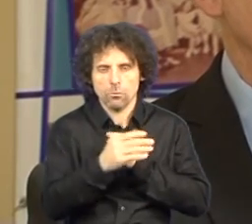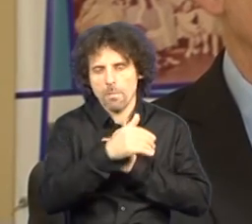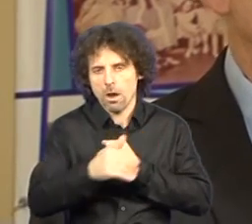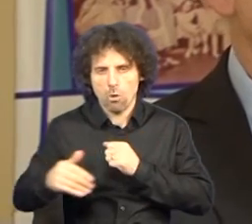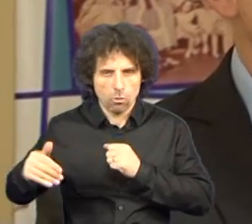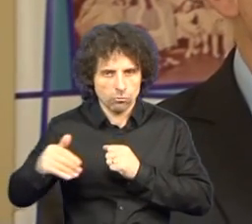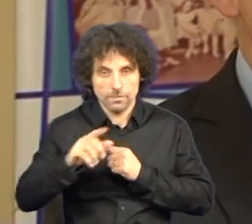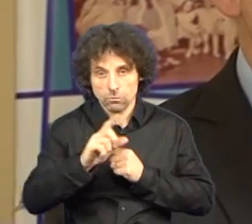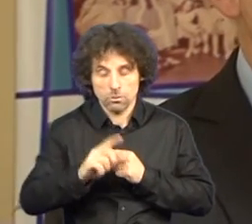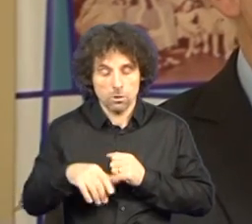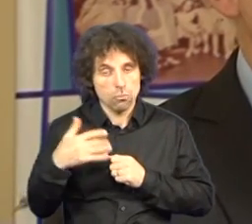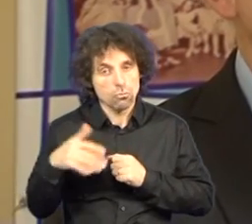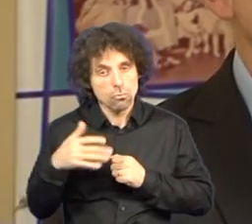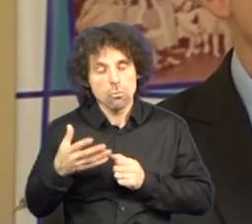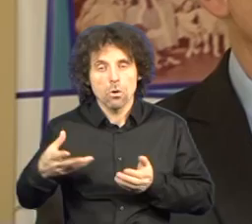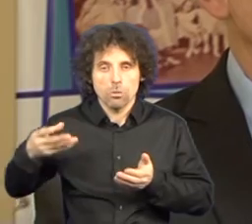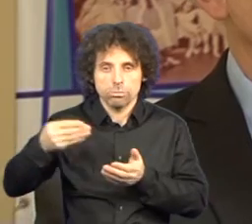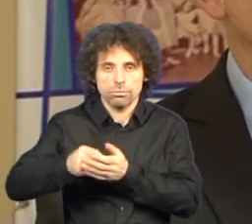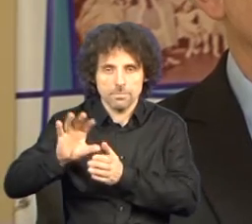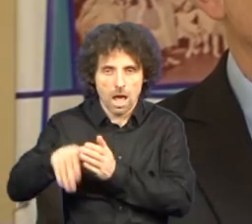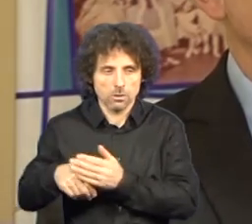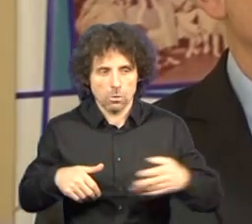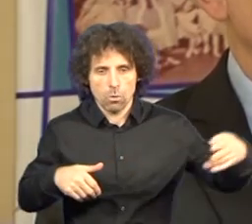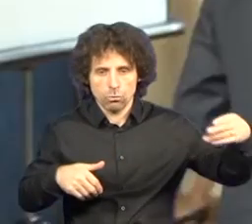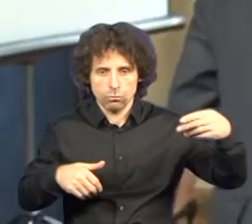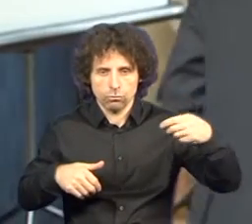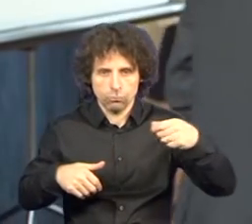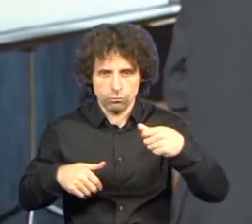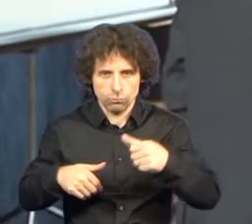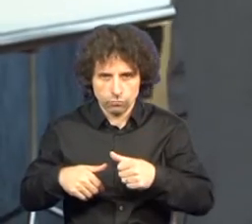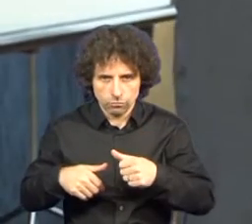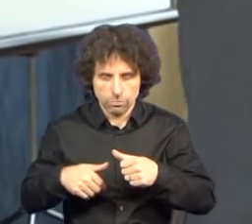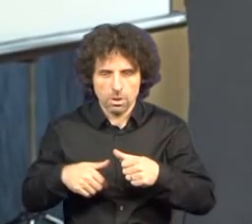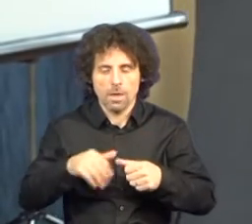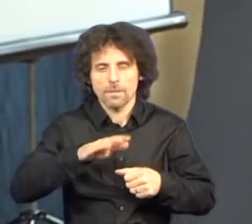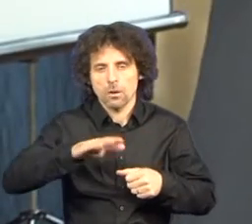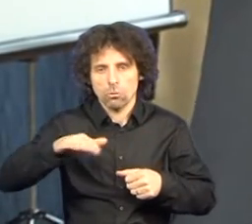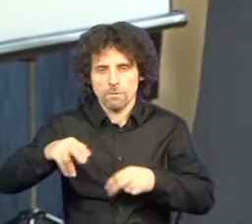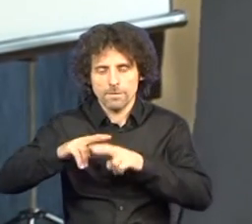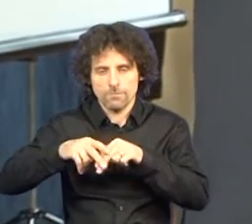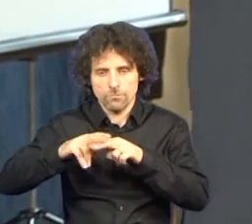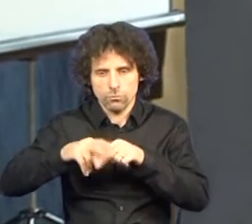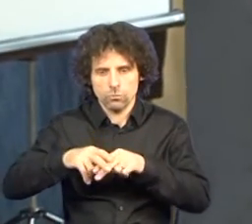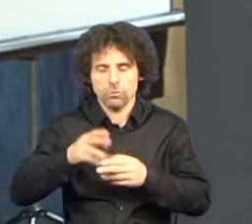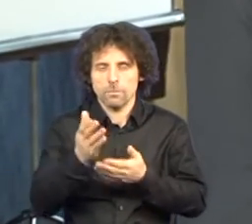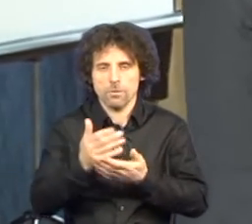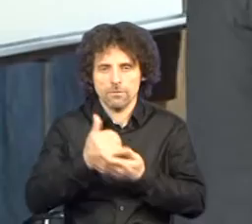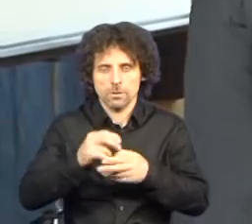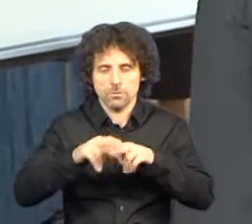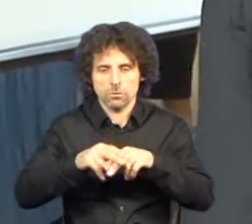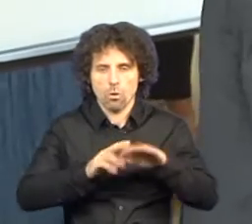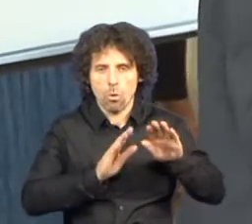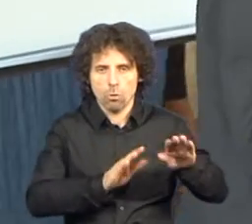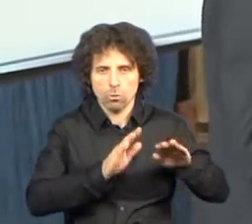złotych. Połowę tej kwoty dopłaciło miasto, drugą połowę pozyskaliśmy zarówno z Narodowego, jak i Wojewódzkiego